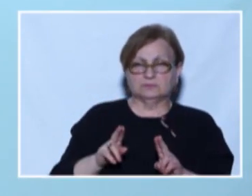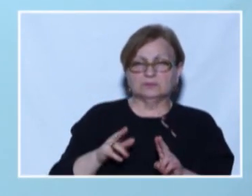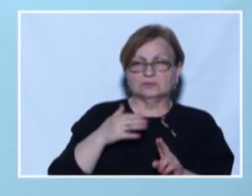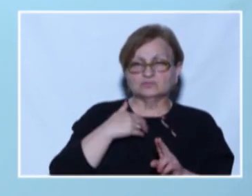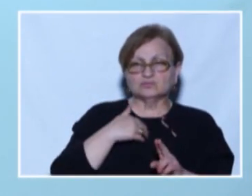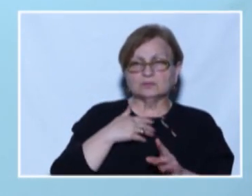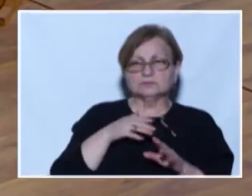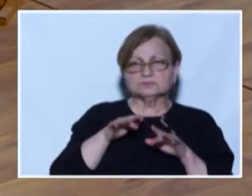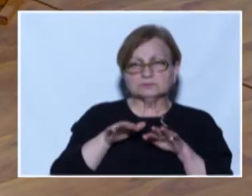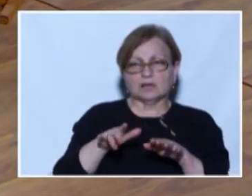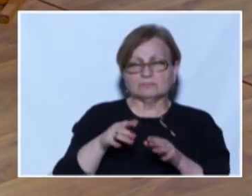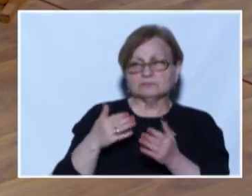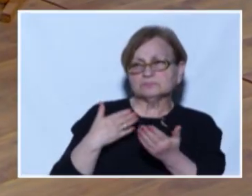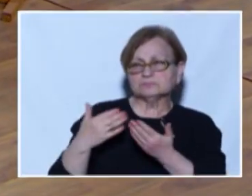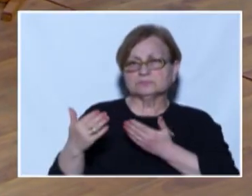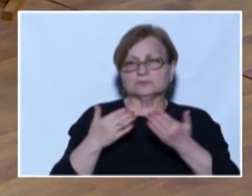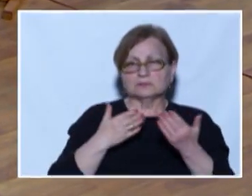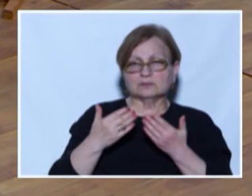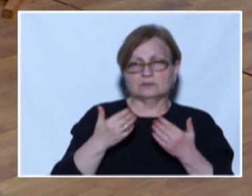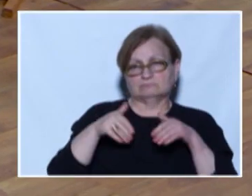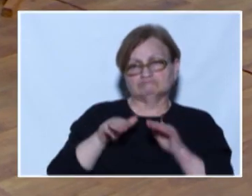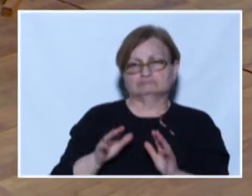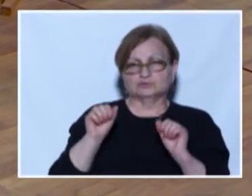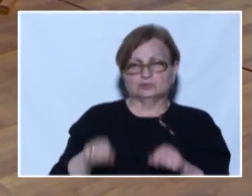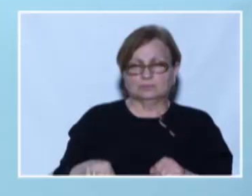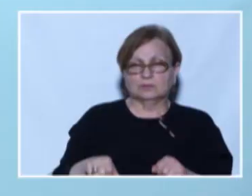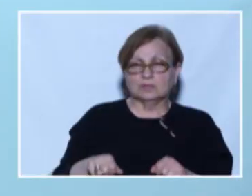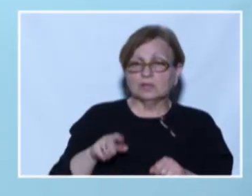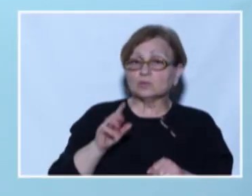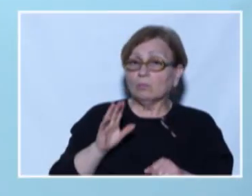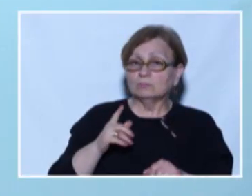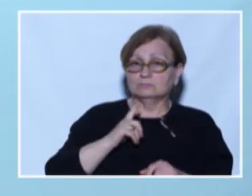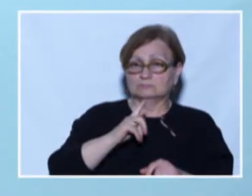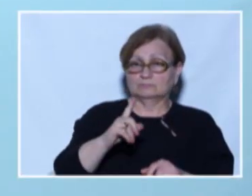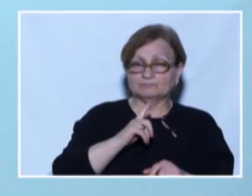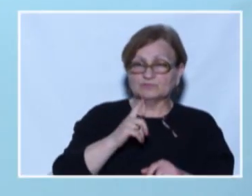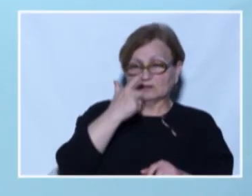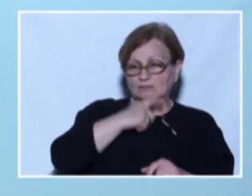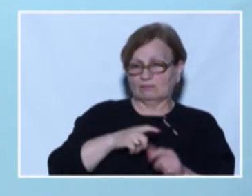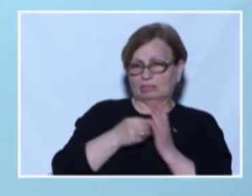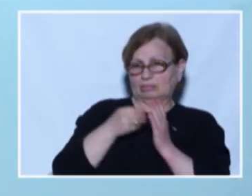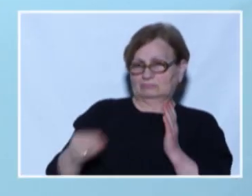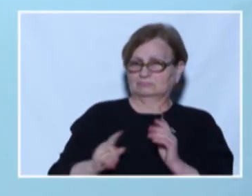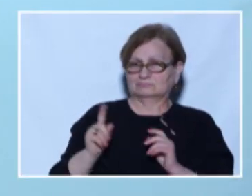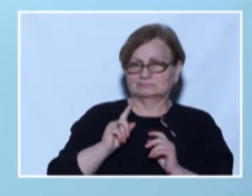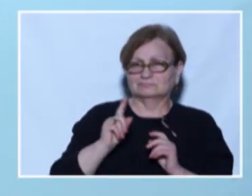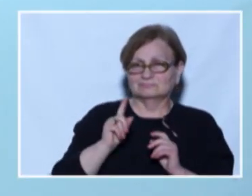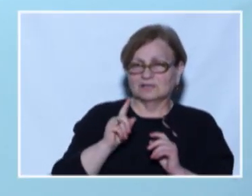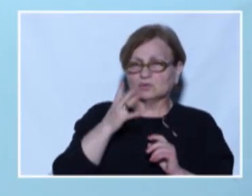აგვარებენ ჩვენს ურთიერთობებს ერთმანეთში ისე, რომ არც ერთმა ჩვენგანმა საკუთარი ღირსება არ